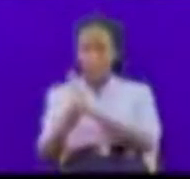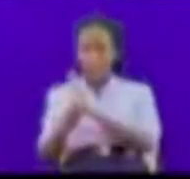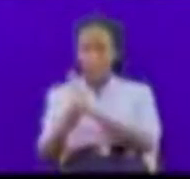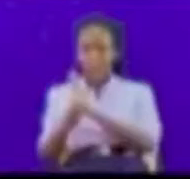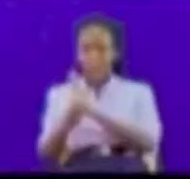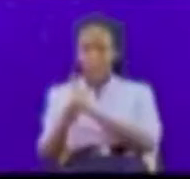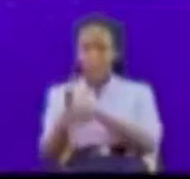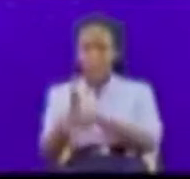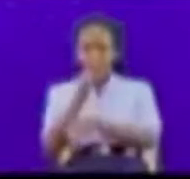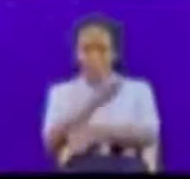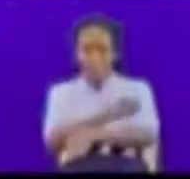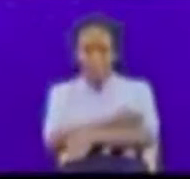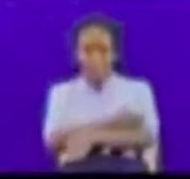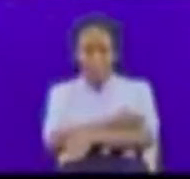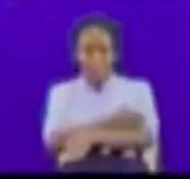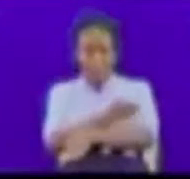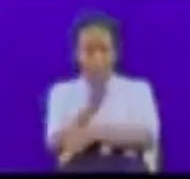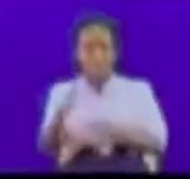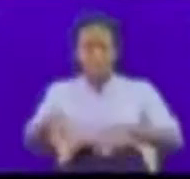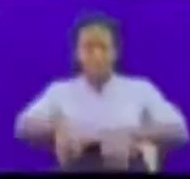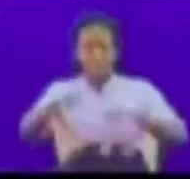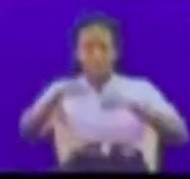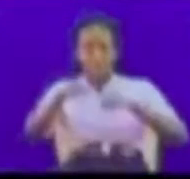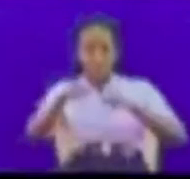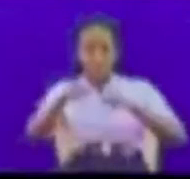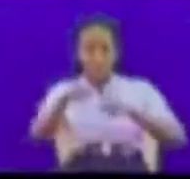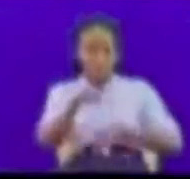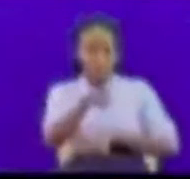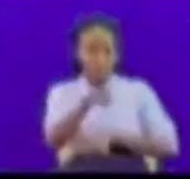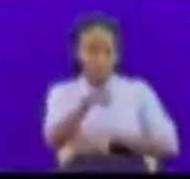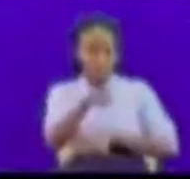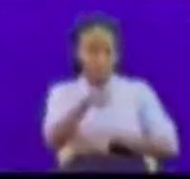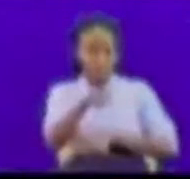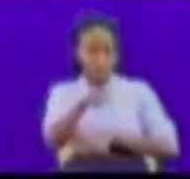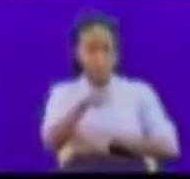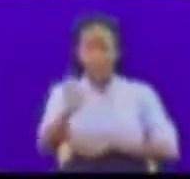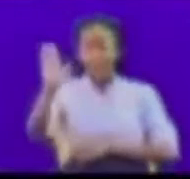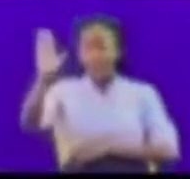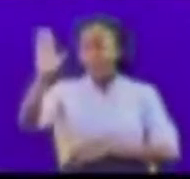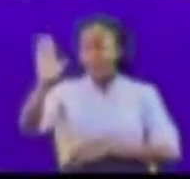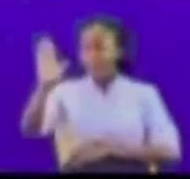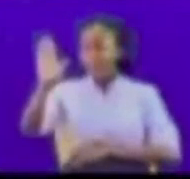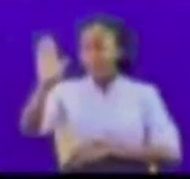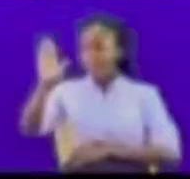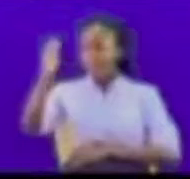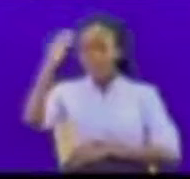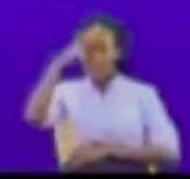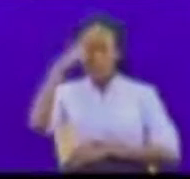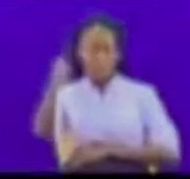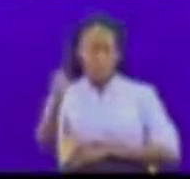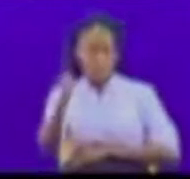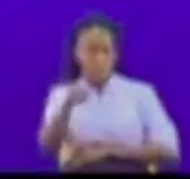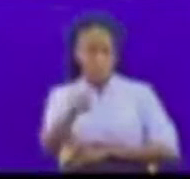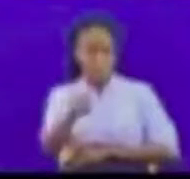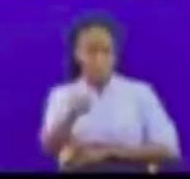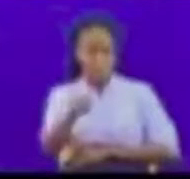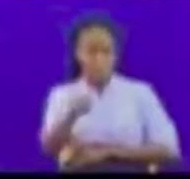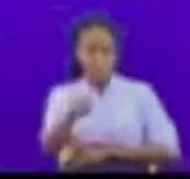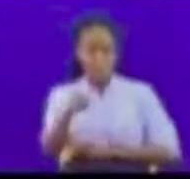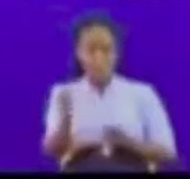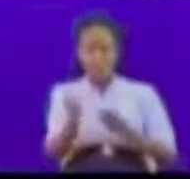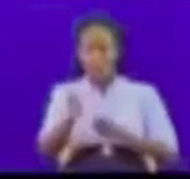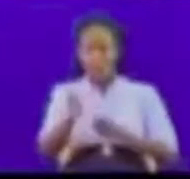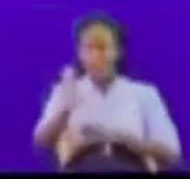ya jaji mkuu wa Jamhuri ya Muungano kiapo cha uaminifu. Pia kiapo kingine chochote